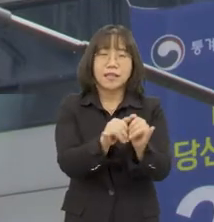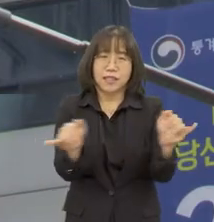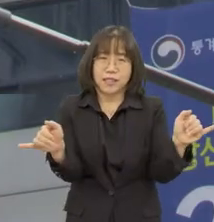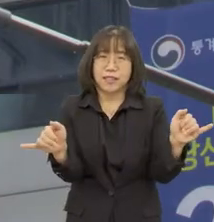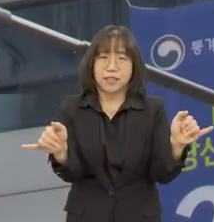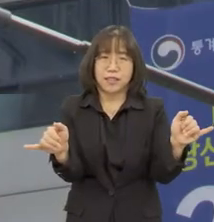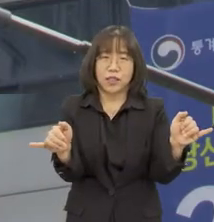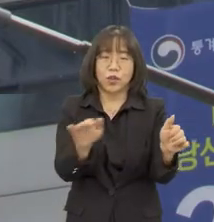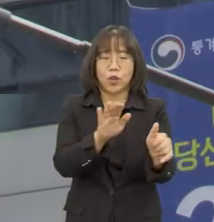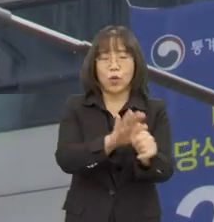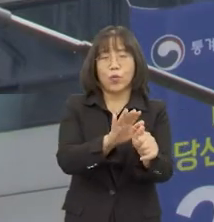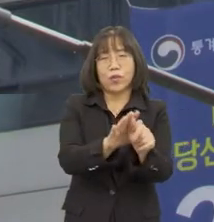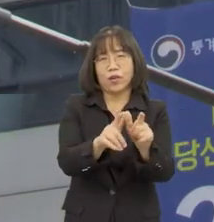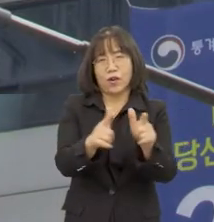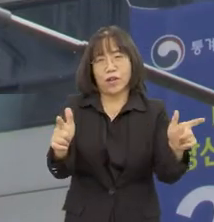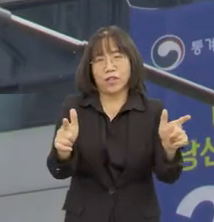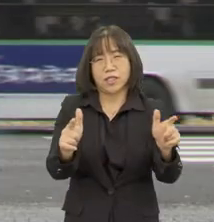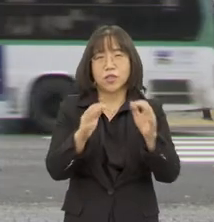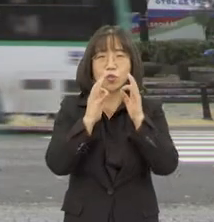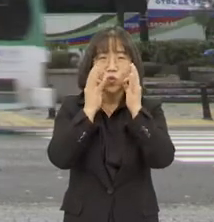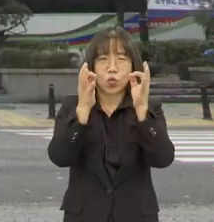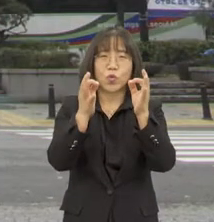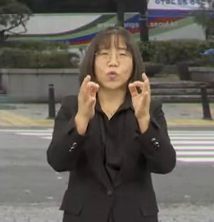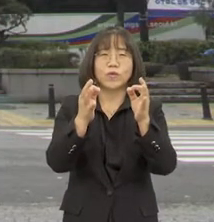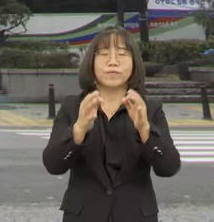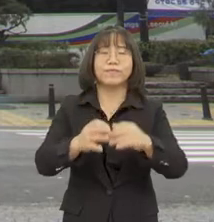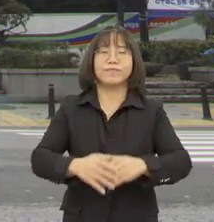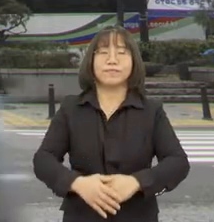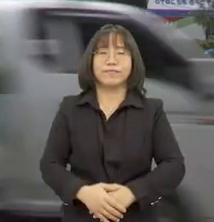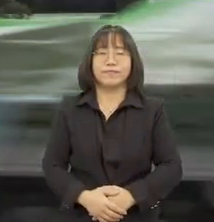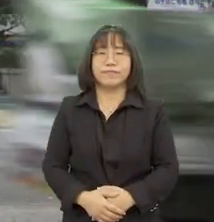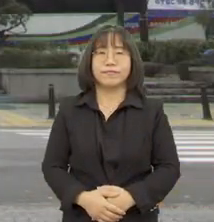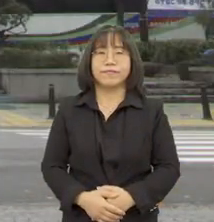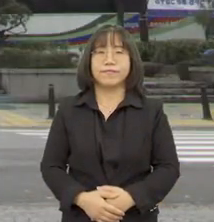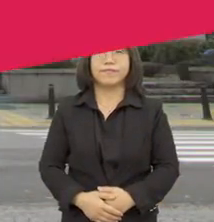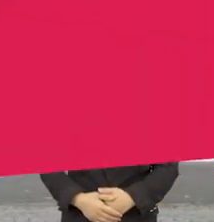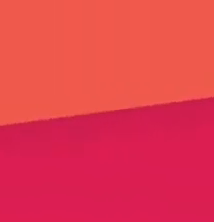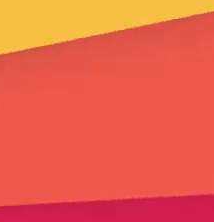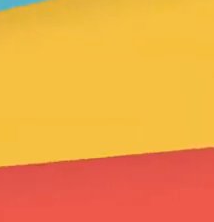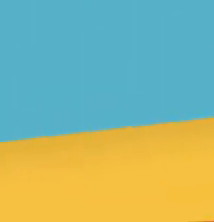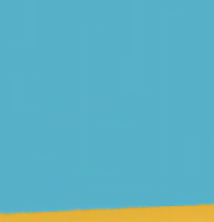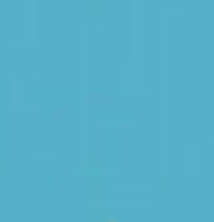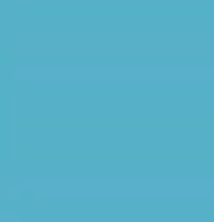겪고 있는 상인들을 위한 다양한 정책을 추진하고 있습니다.